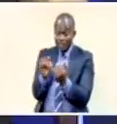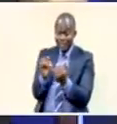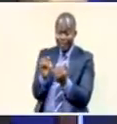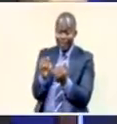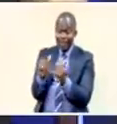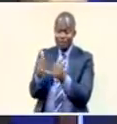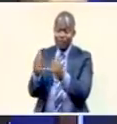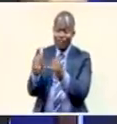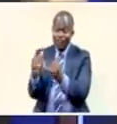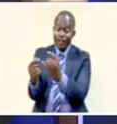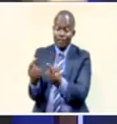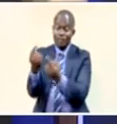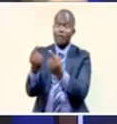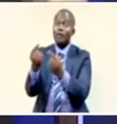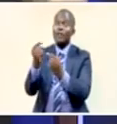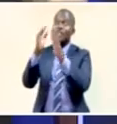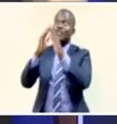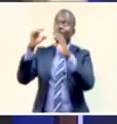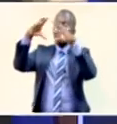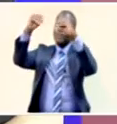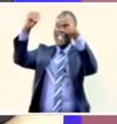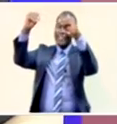ntabwo wowe mu nzu ya nyakatsi utera